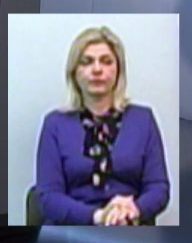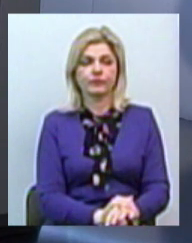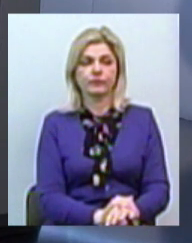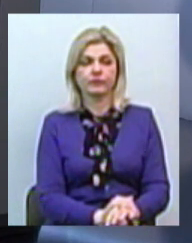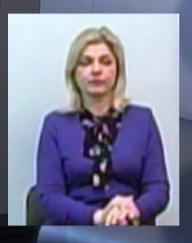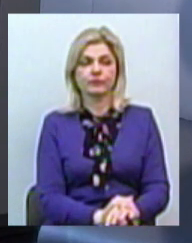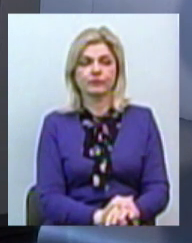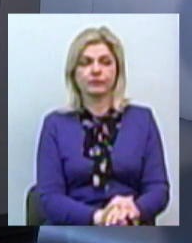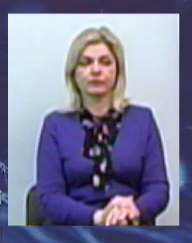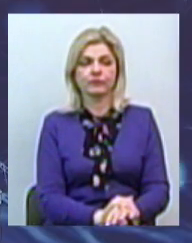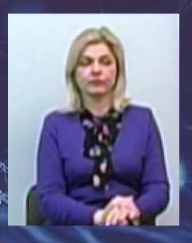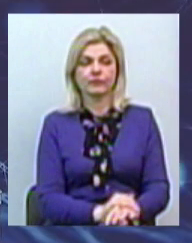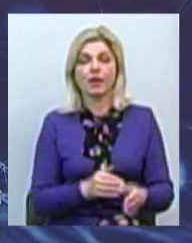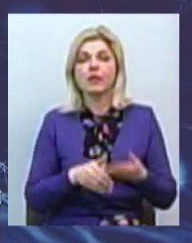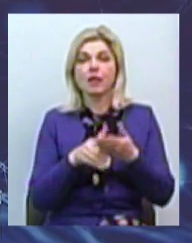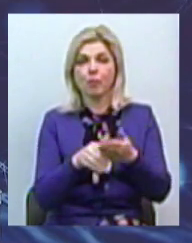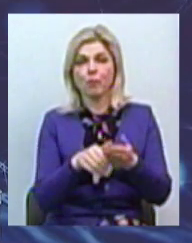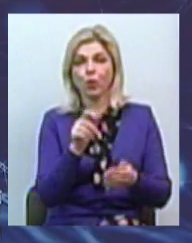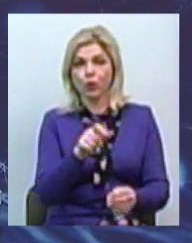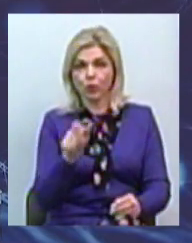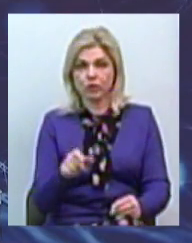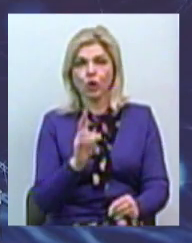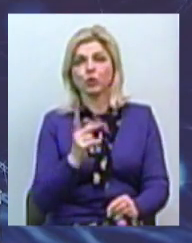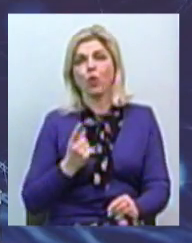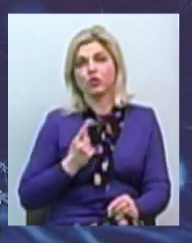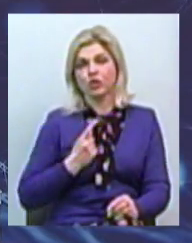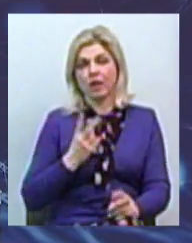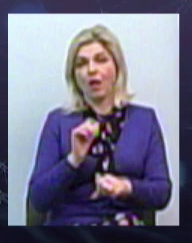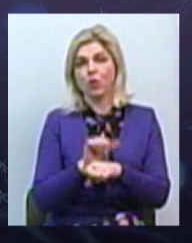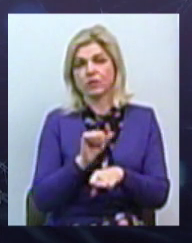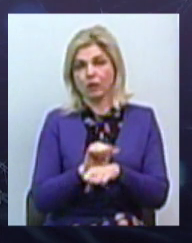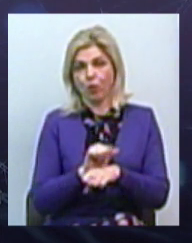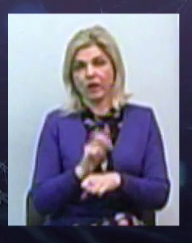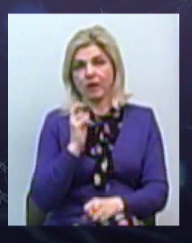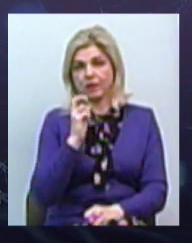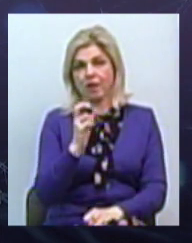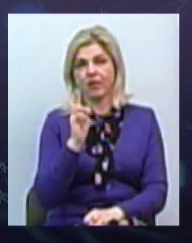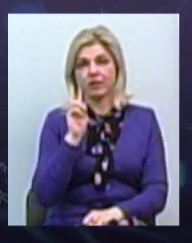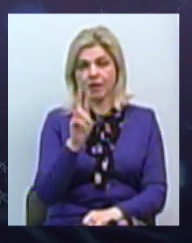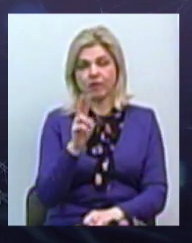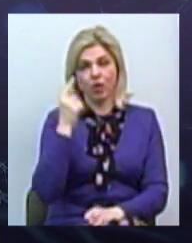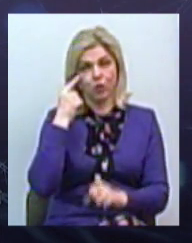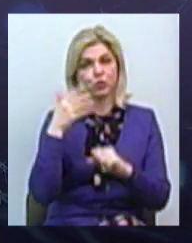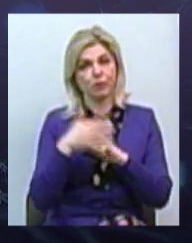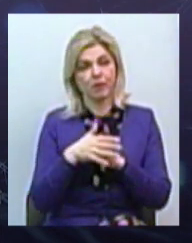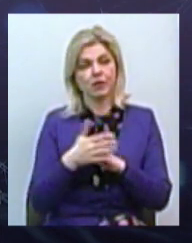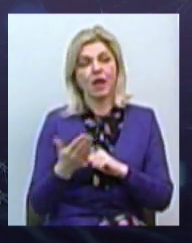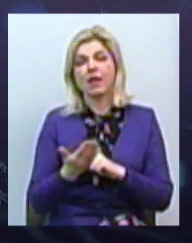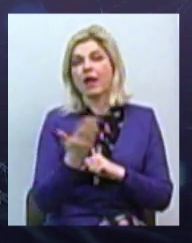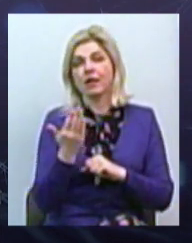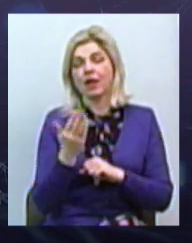Це допомога людям, які очікують на зупинках громадського транспорту, зрозуміти, який